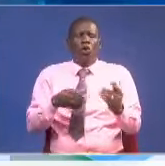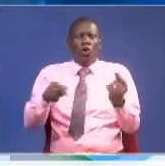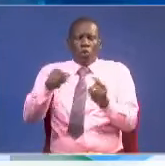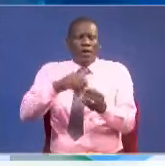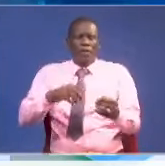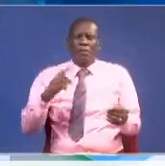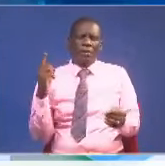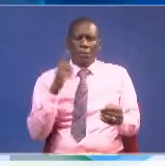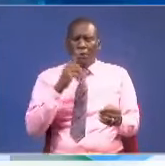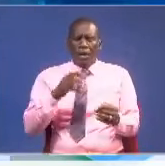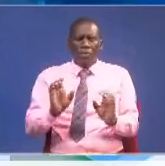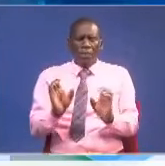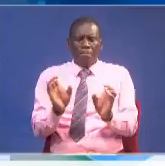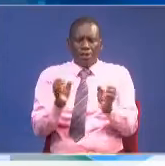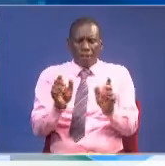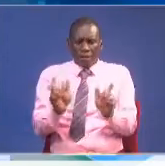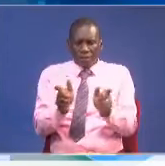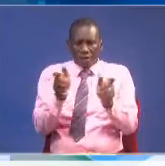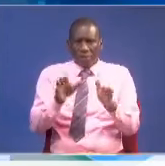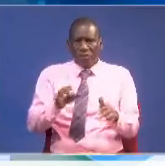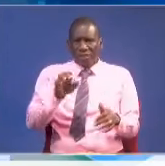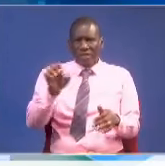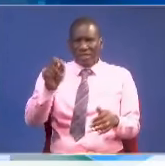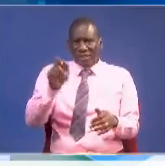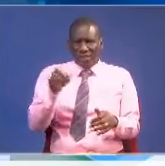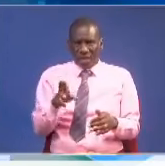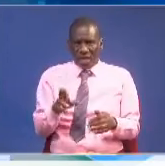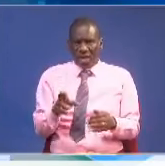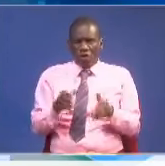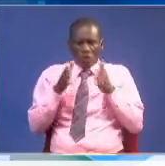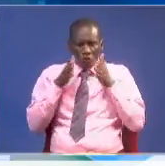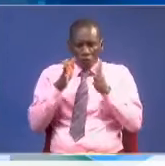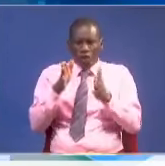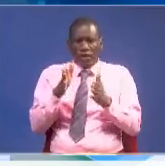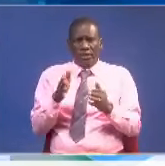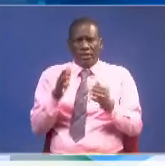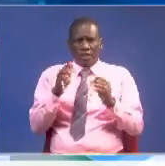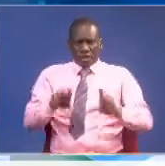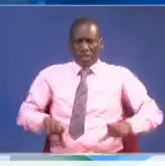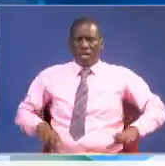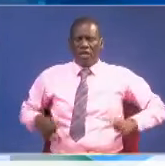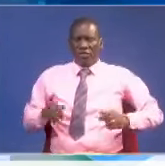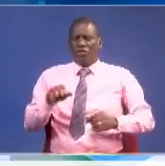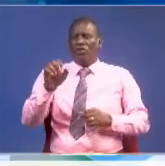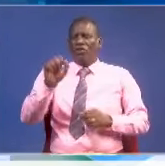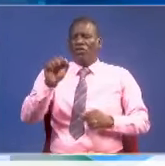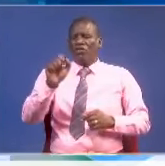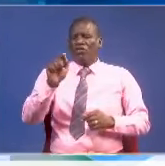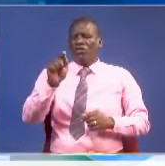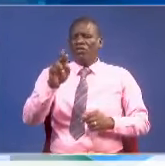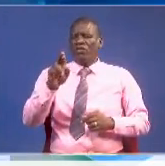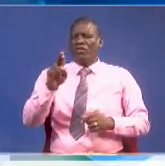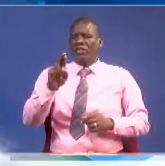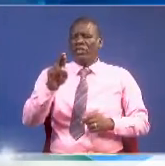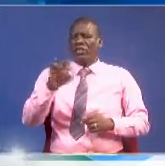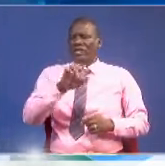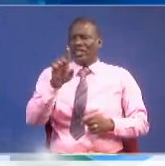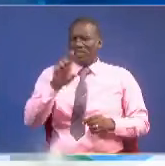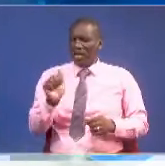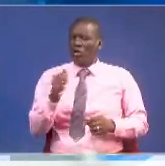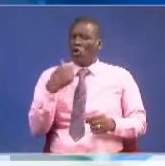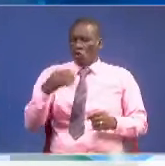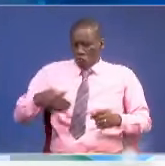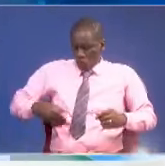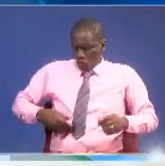sugu. Mwanahabari wetu Esther Gashunga anaangazia safari ya Triza Waruingi ambaye figo zake